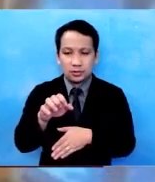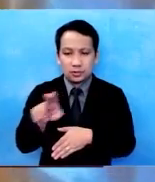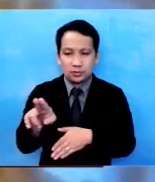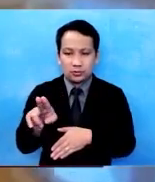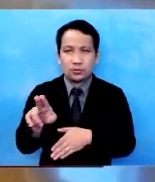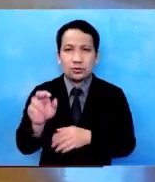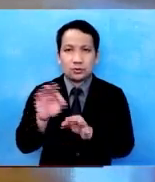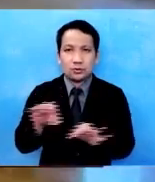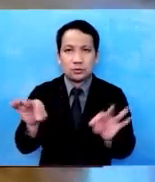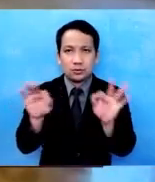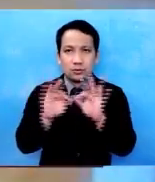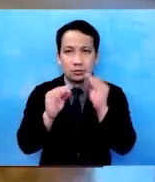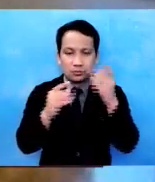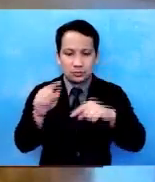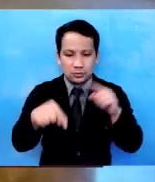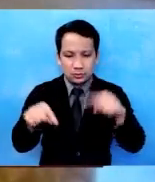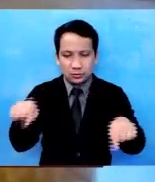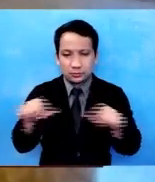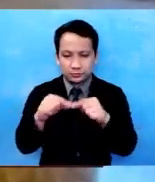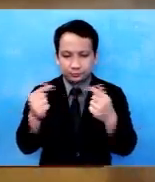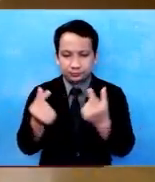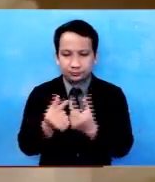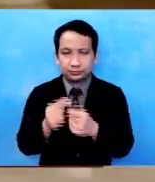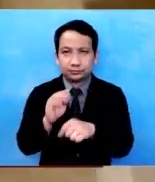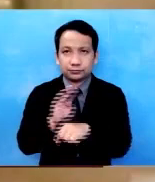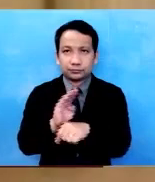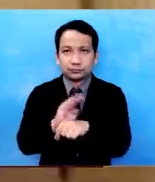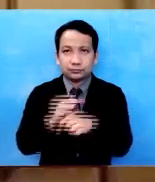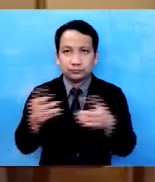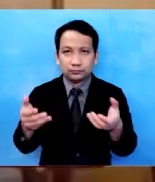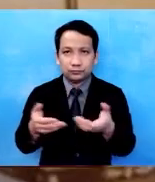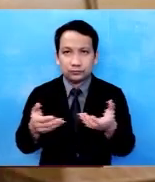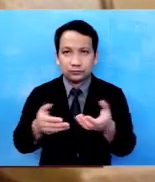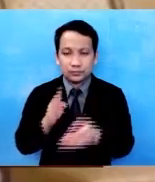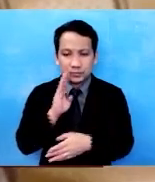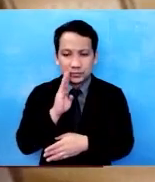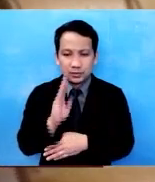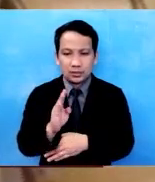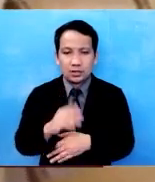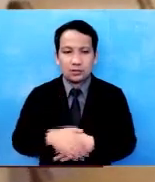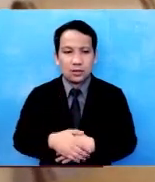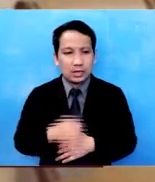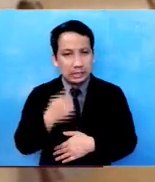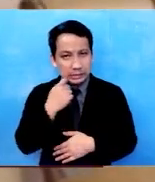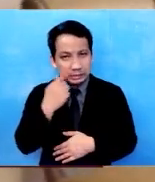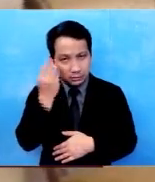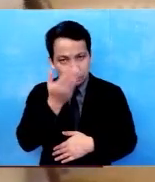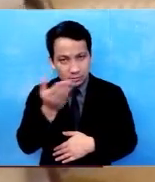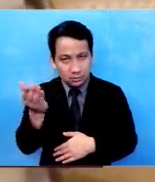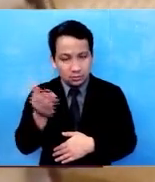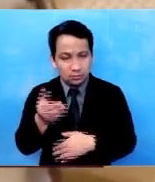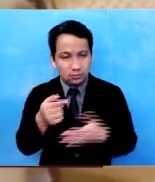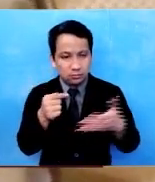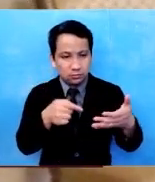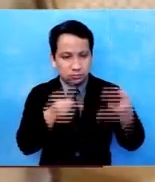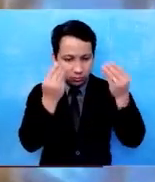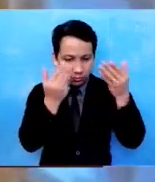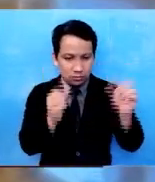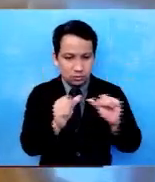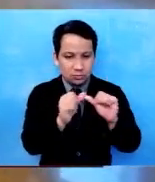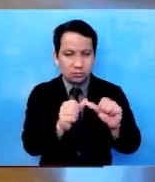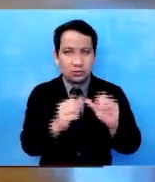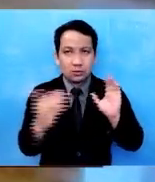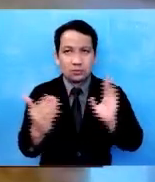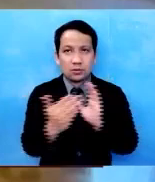bukod sa iba't ibang sektor ng negosyo dito sa Brussels. Kani-kanina lamang, tinunghayan din natin ang pagharap